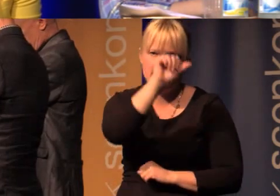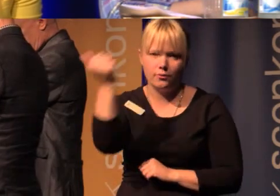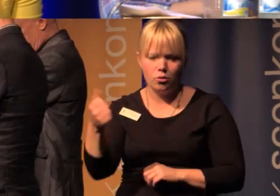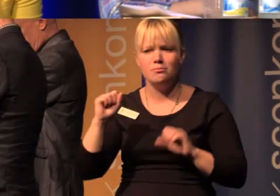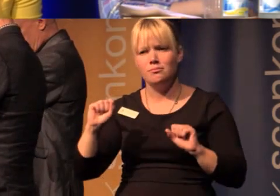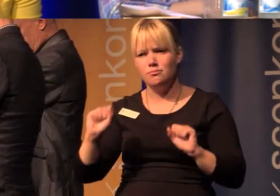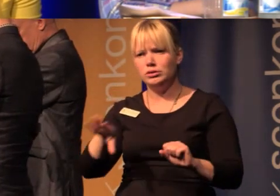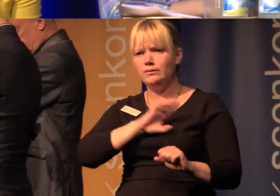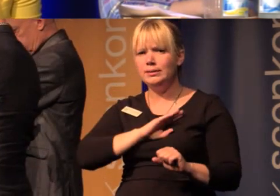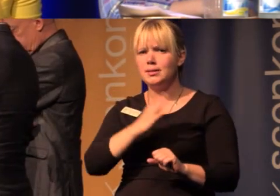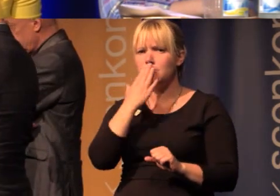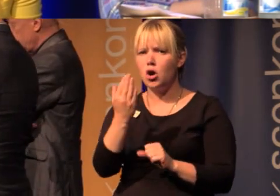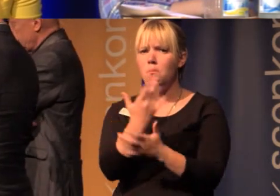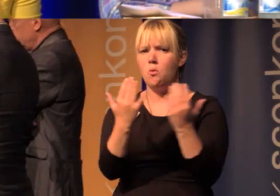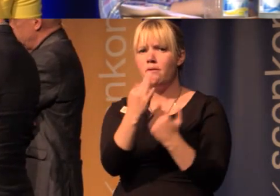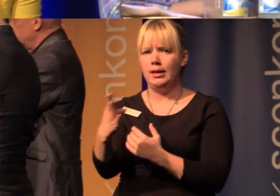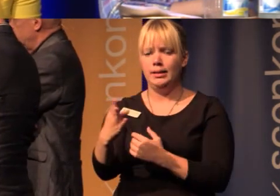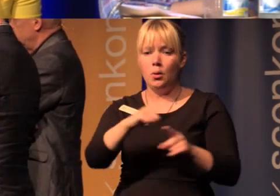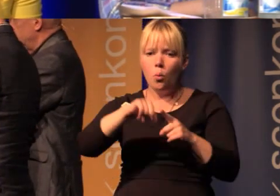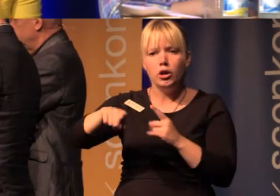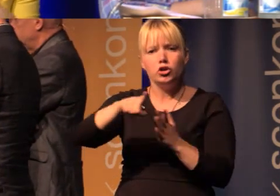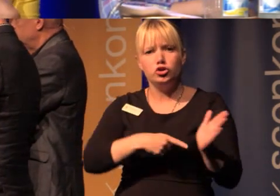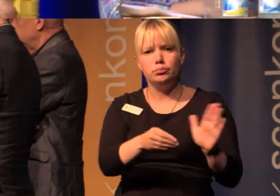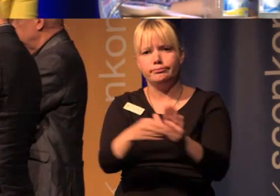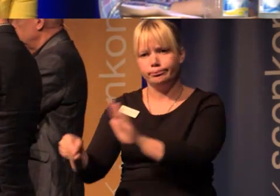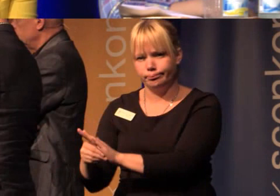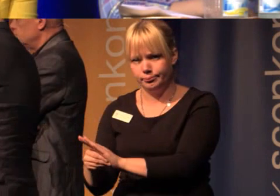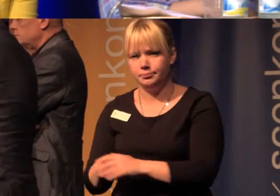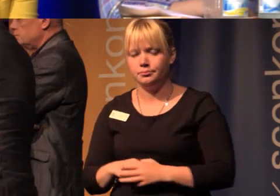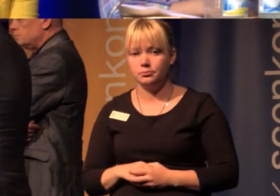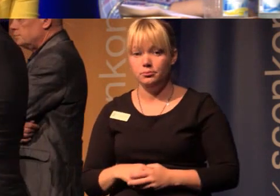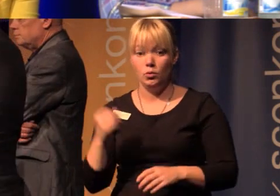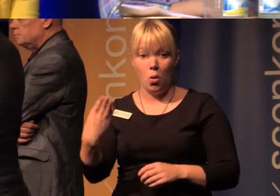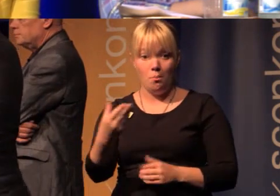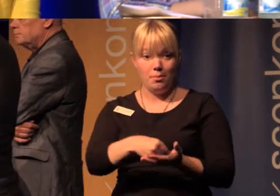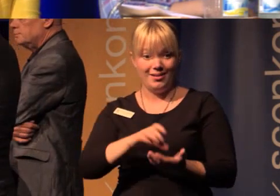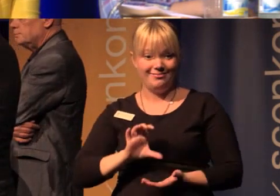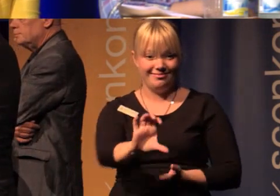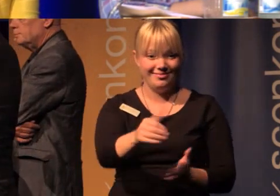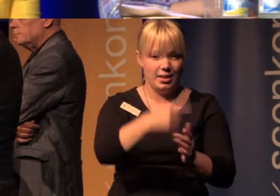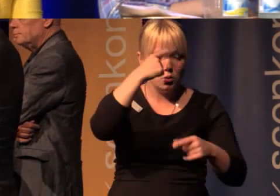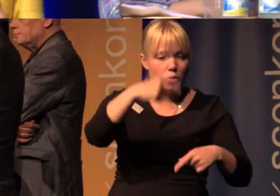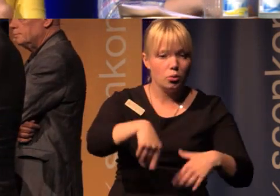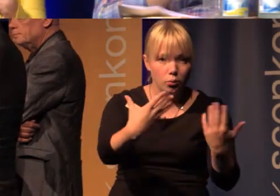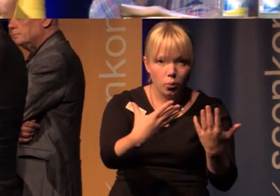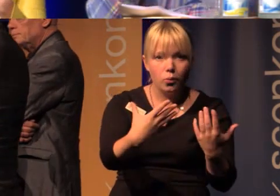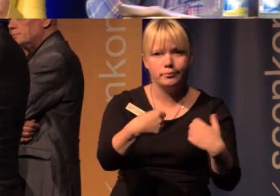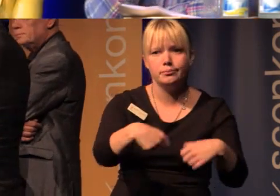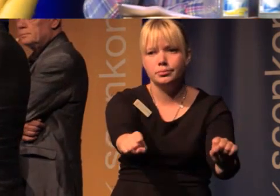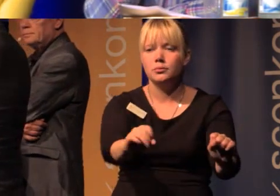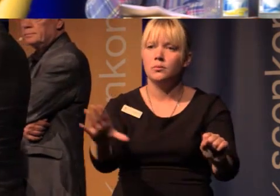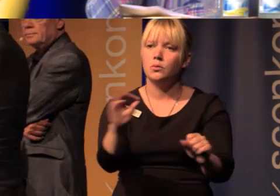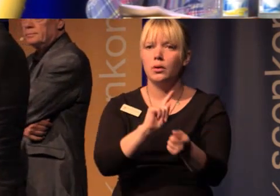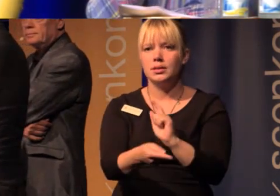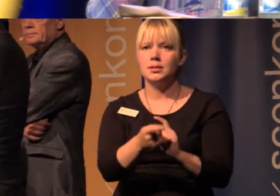här mångfalden i finansieringsformer. Och att då, när man då ger pengar till kulturutövning så ska det inte kanske alltså följas upp